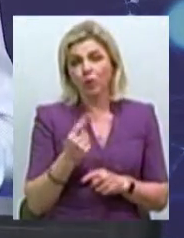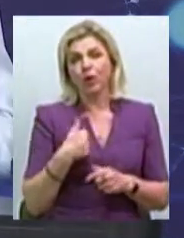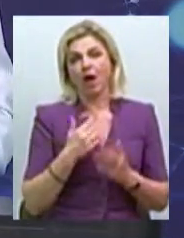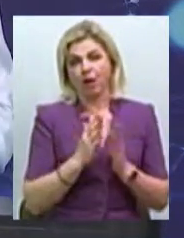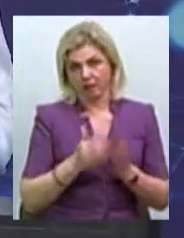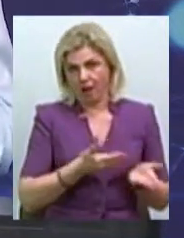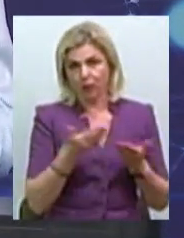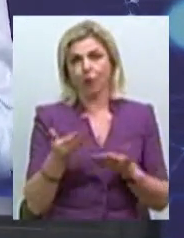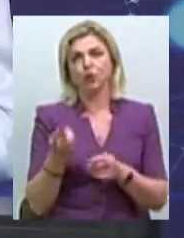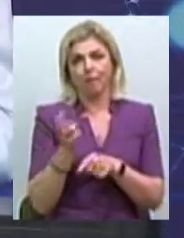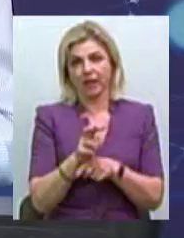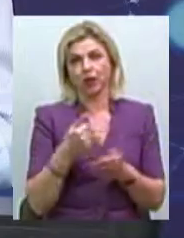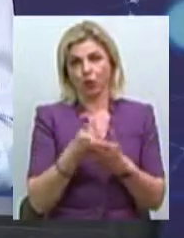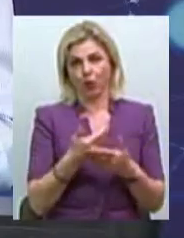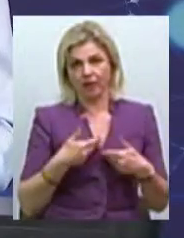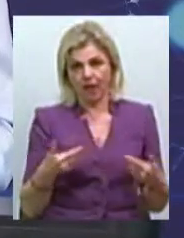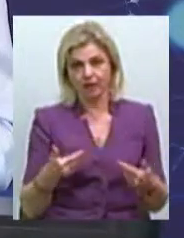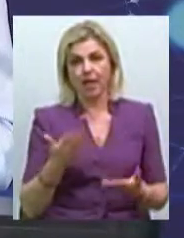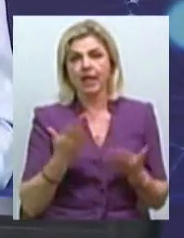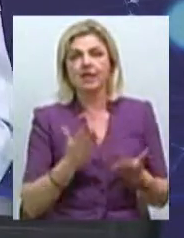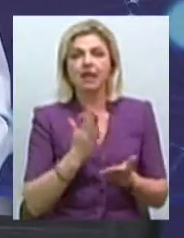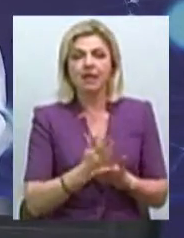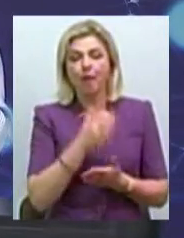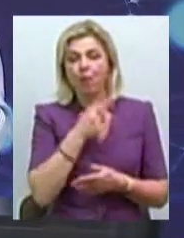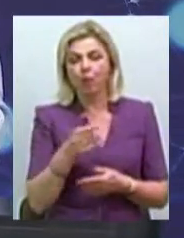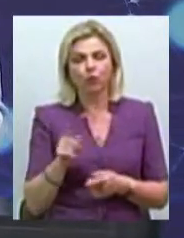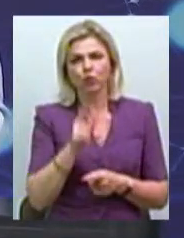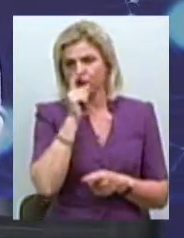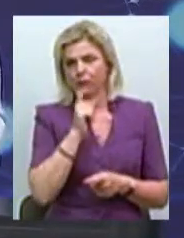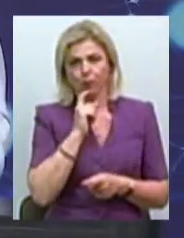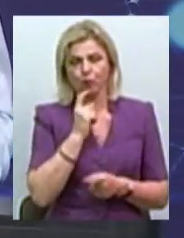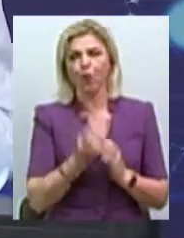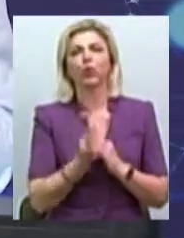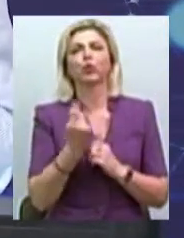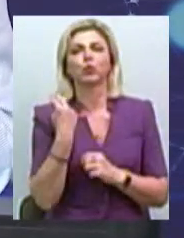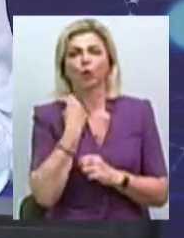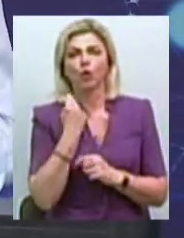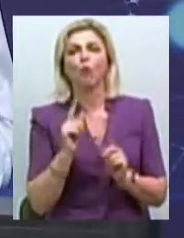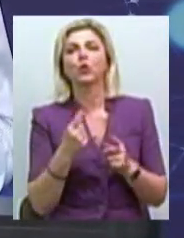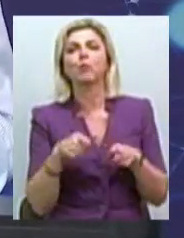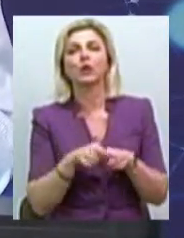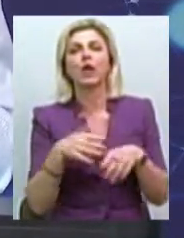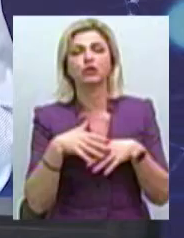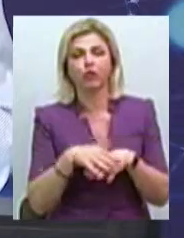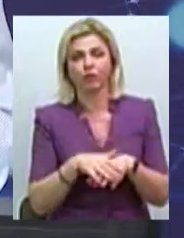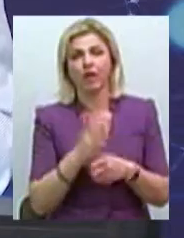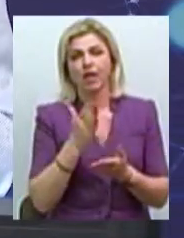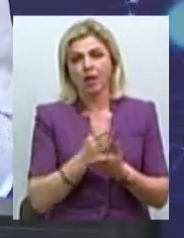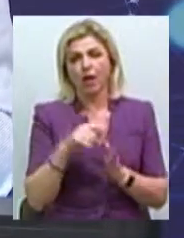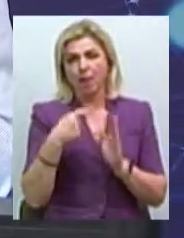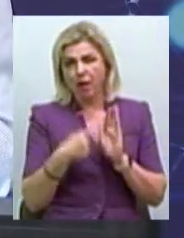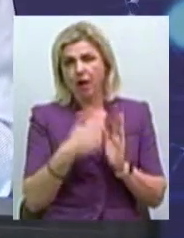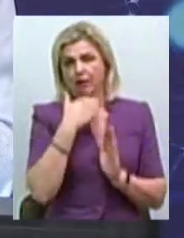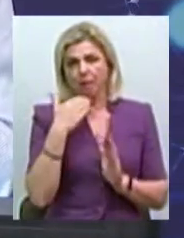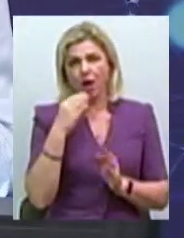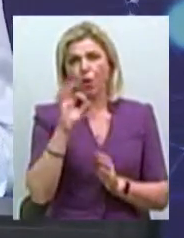нас. Якщо є якісь моменти, коли незрозумілий борг, а чому мені так нарахували? Є дуже багато питань по субсидіях.